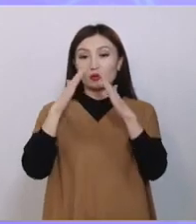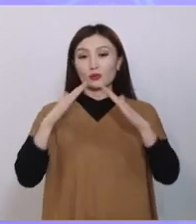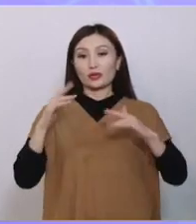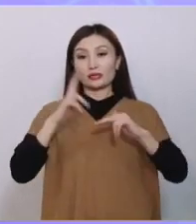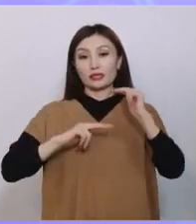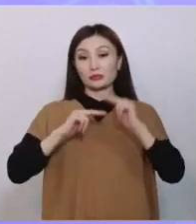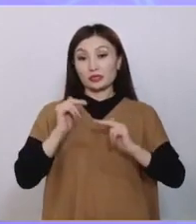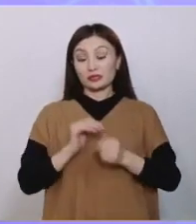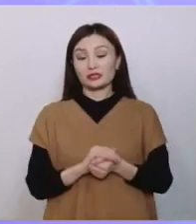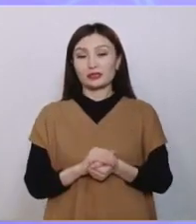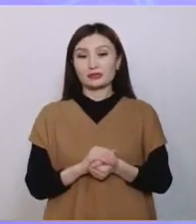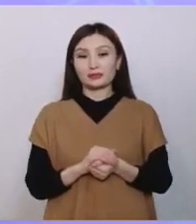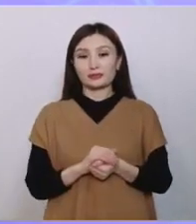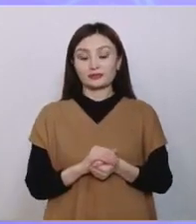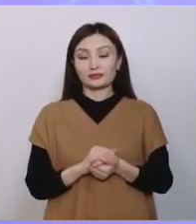жатышат.